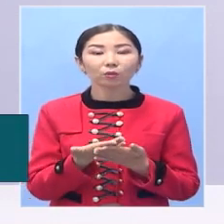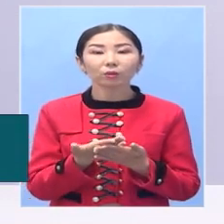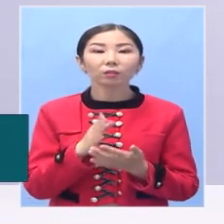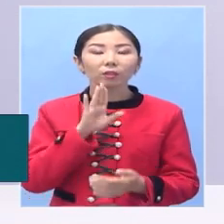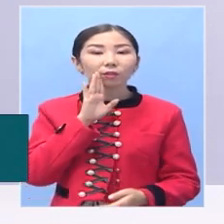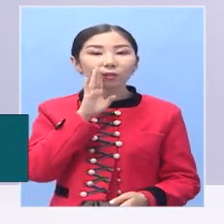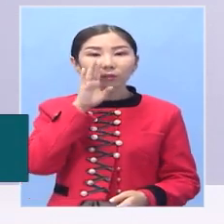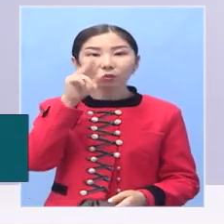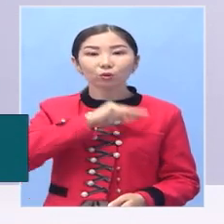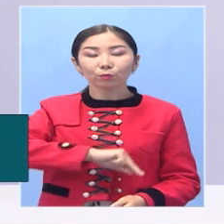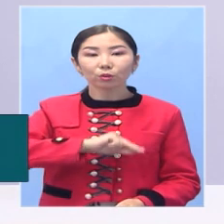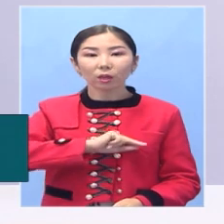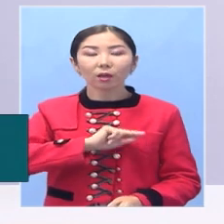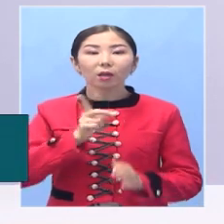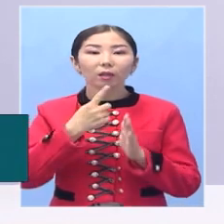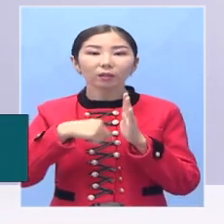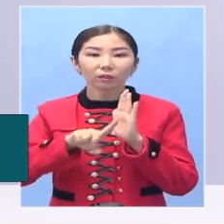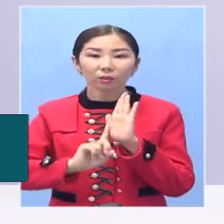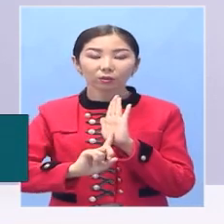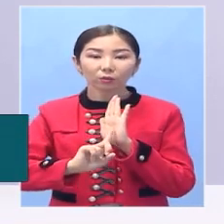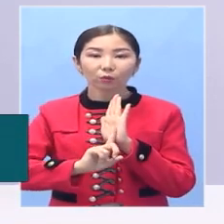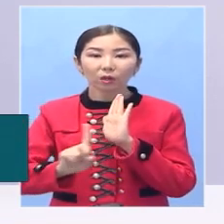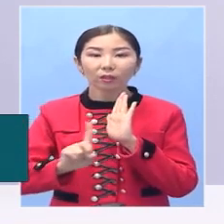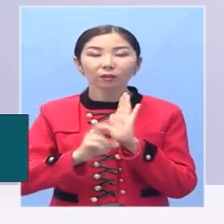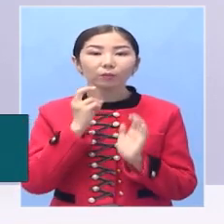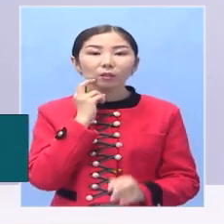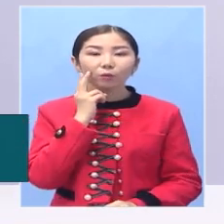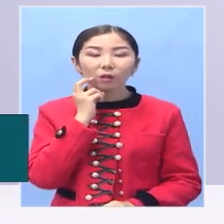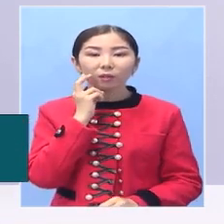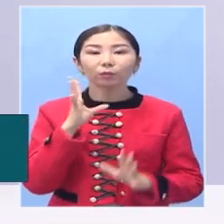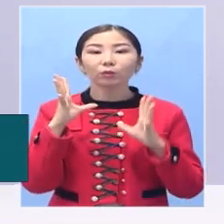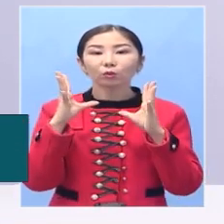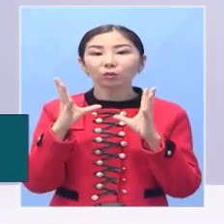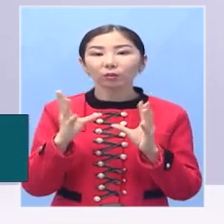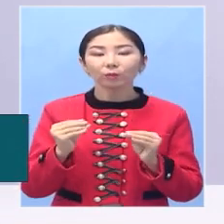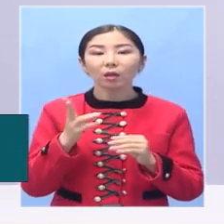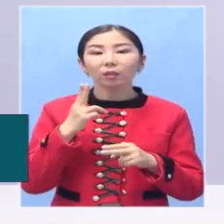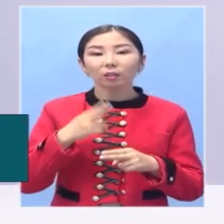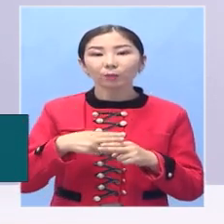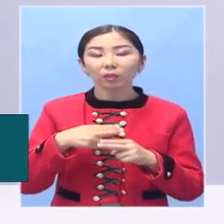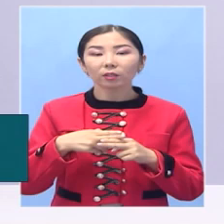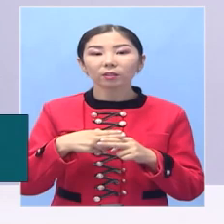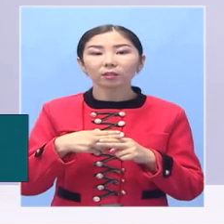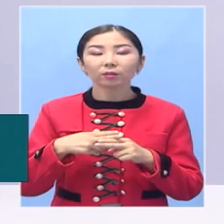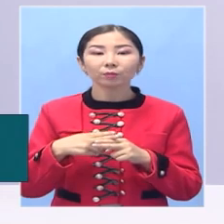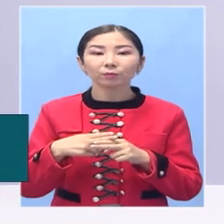таңертең жұмысқа баратын кезде, жаңағы обед уақытында, кешкі уақытта жұмыстан шыққан кезде кептеліс, иә,